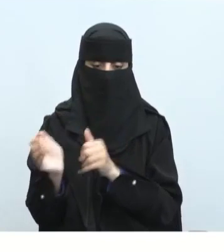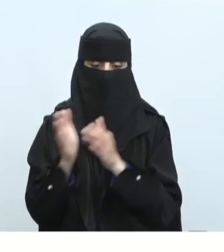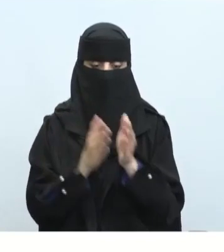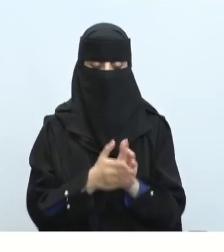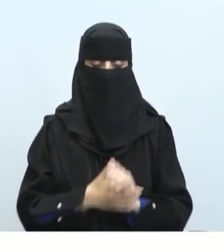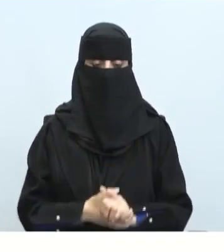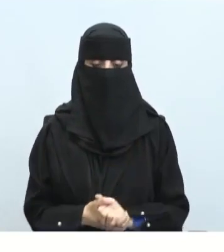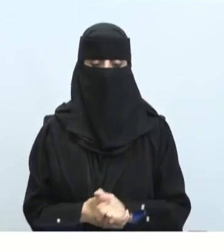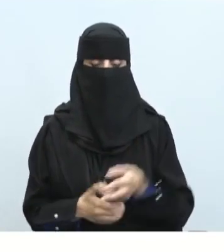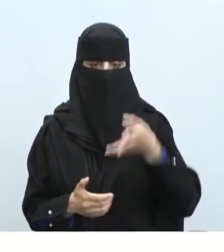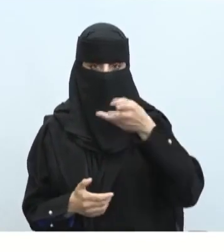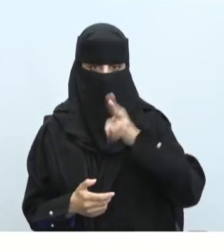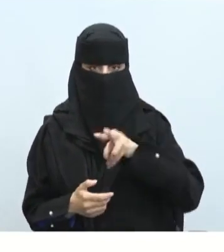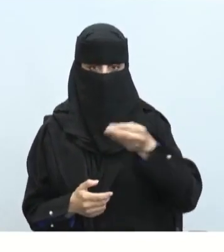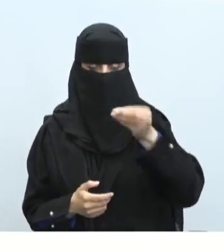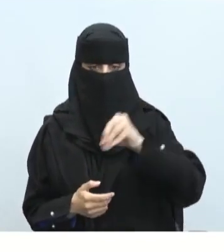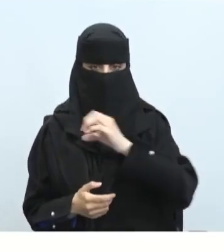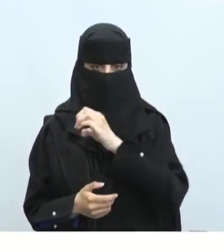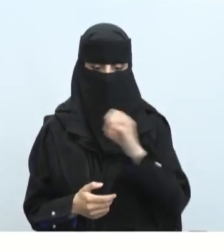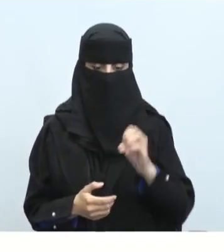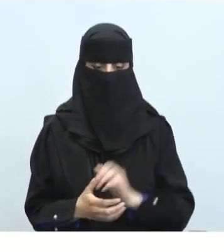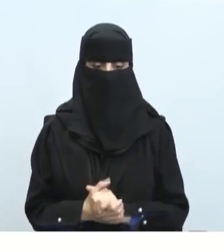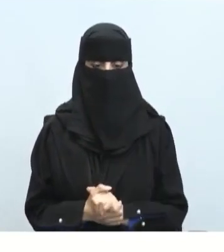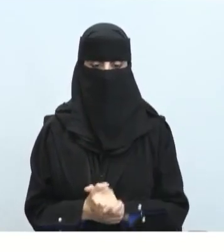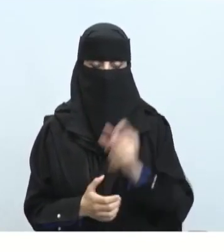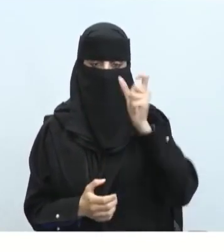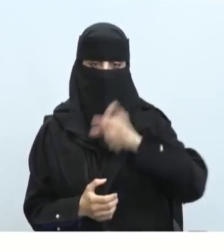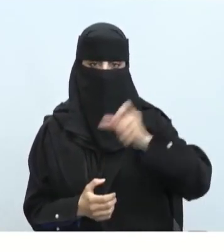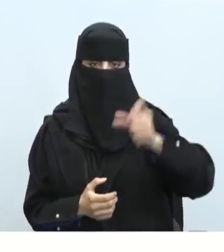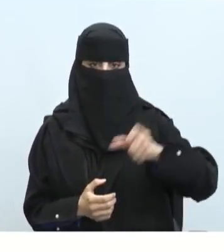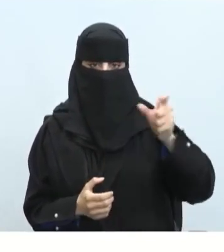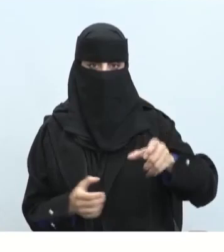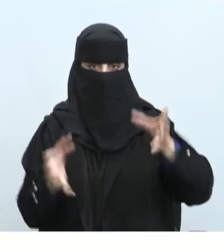بمثال اخر على كلمه المثقفون